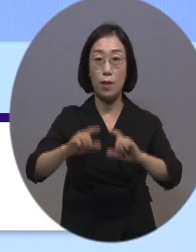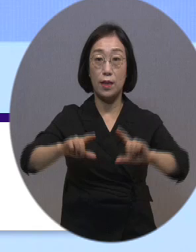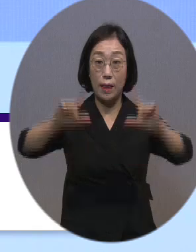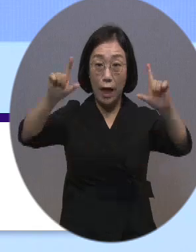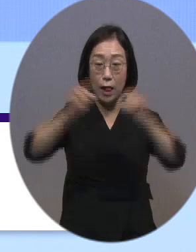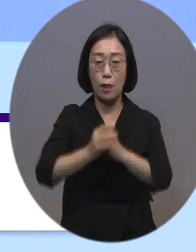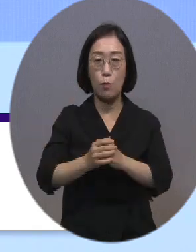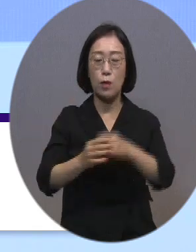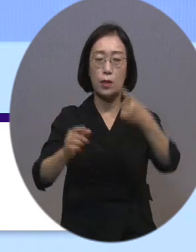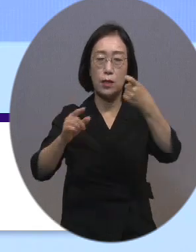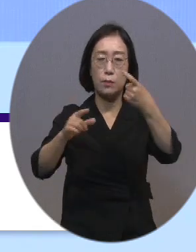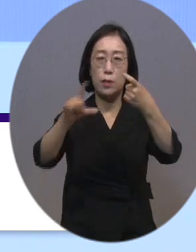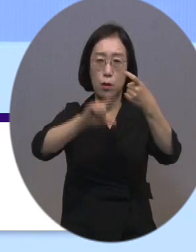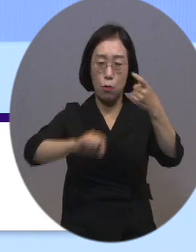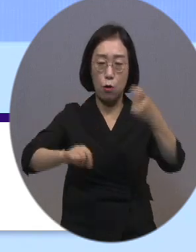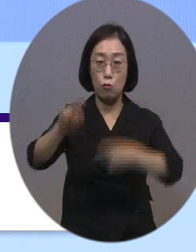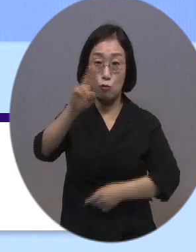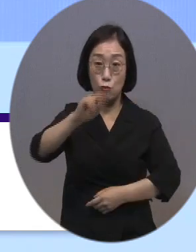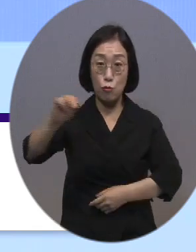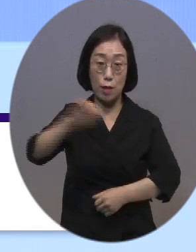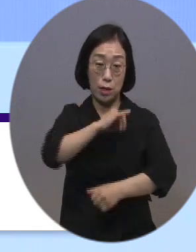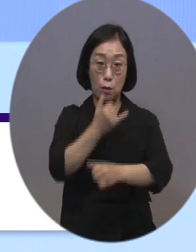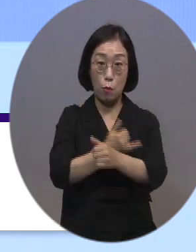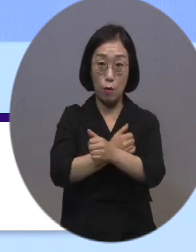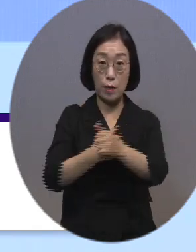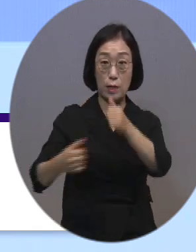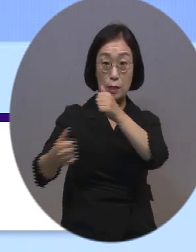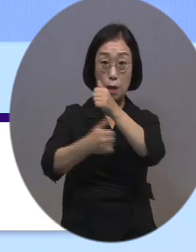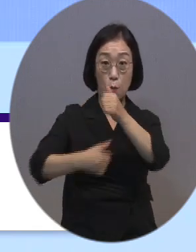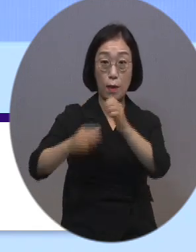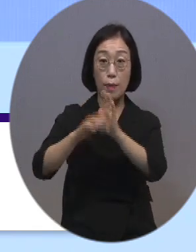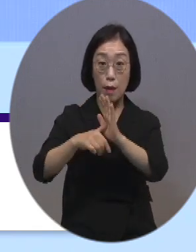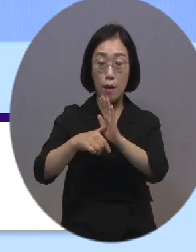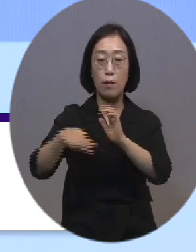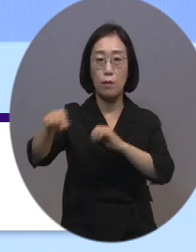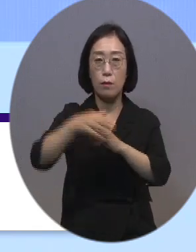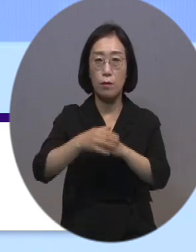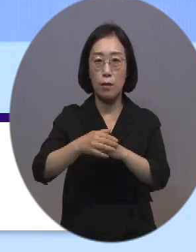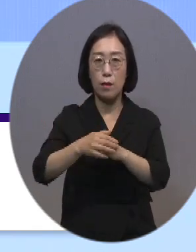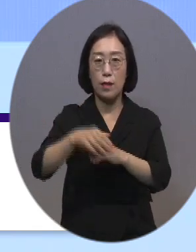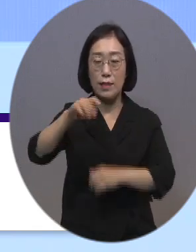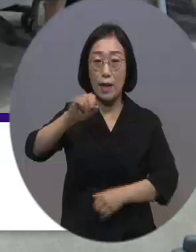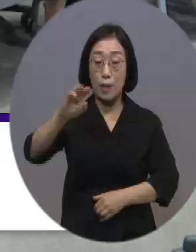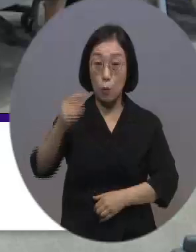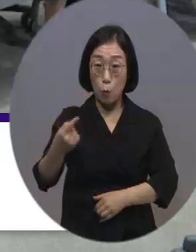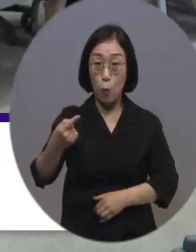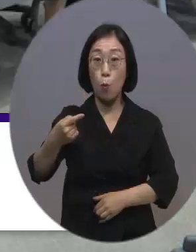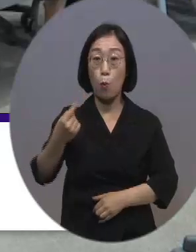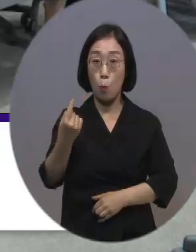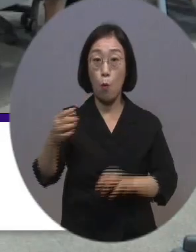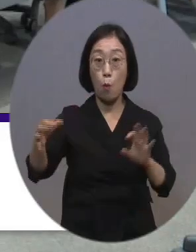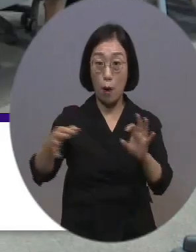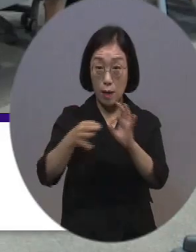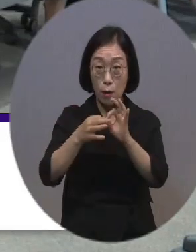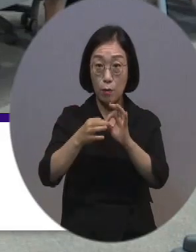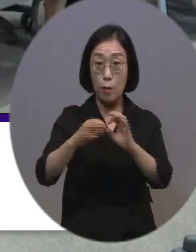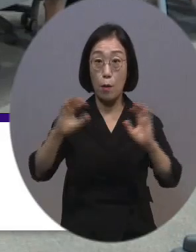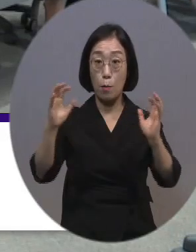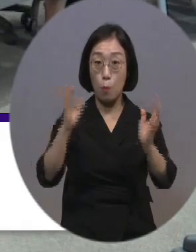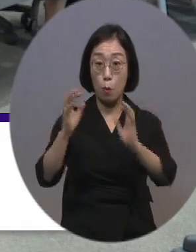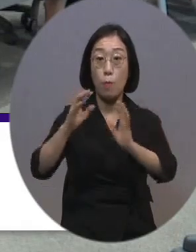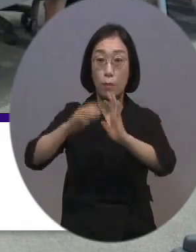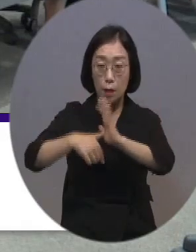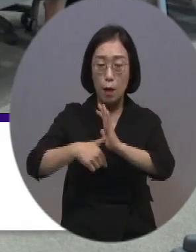오는 11월 유엔 인권이사회에서 북한의 4차 UPR 심의가 4년 만에 있는 만큼 이를 계기로 북한